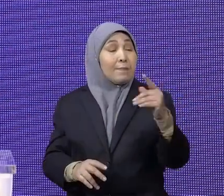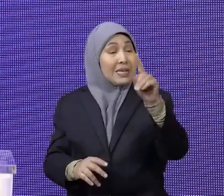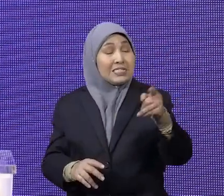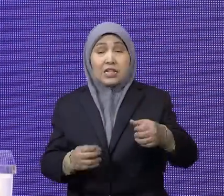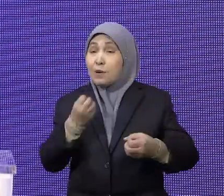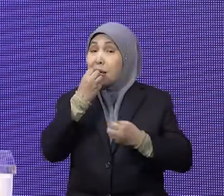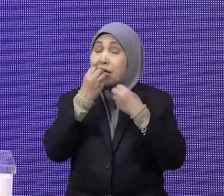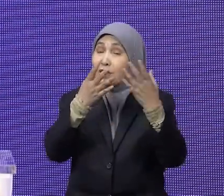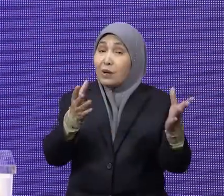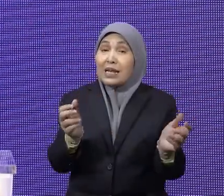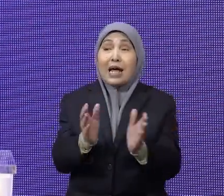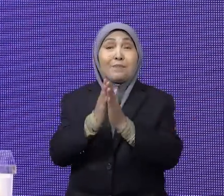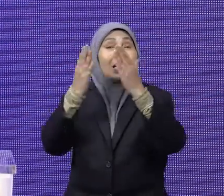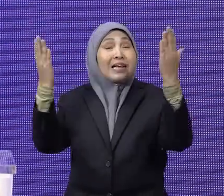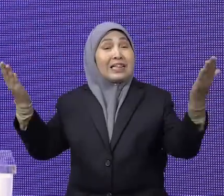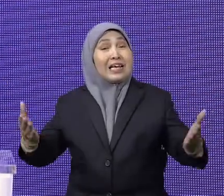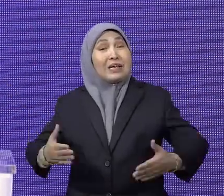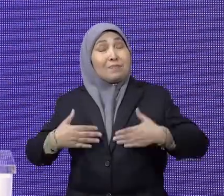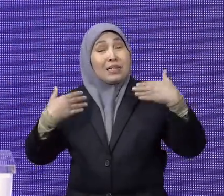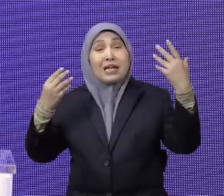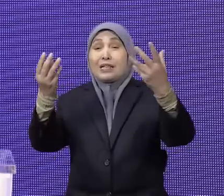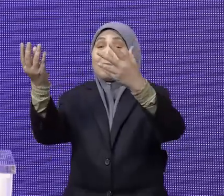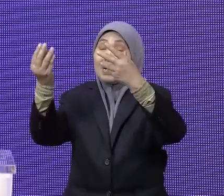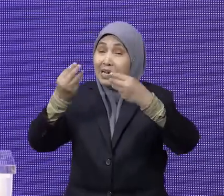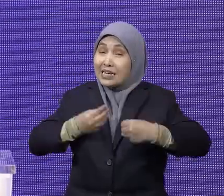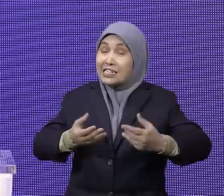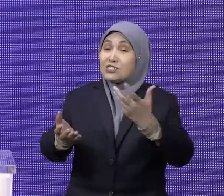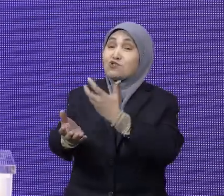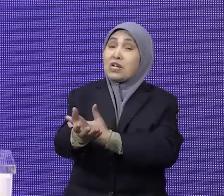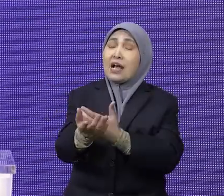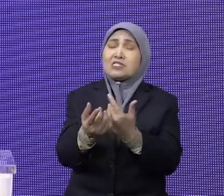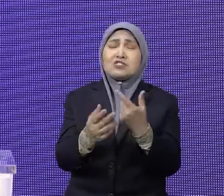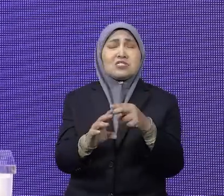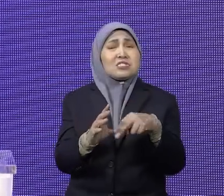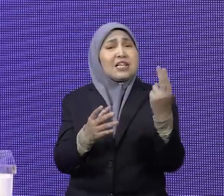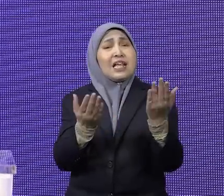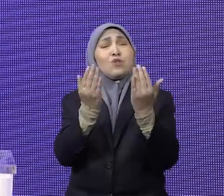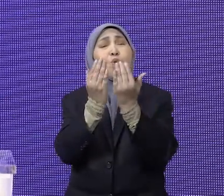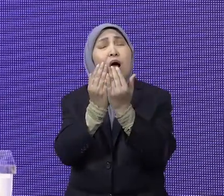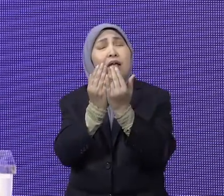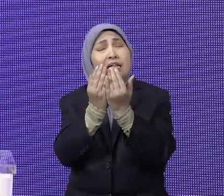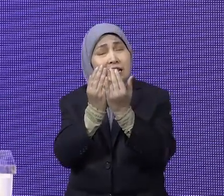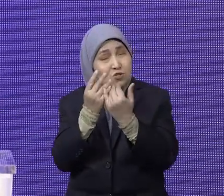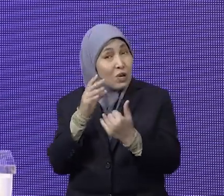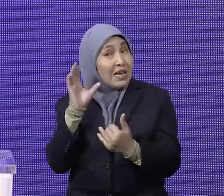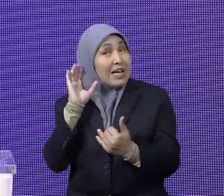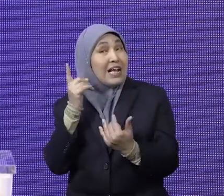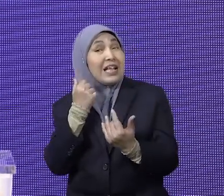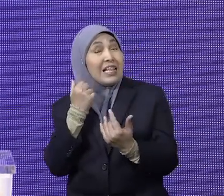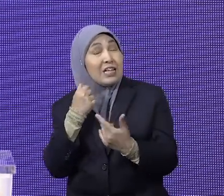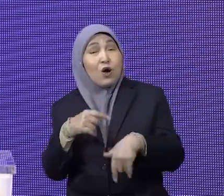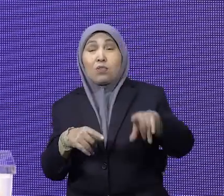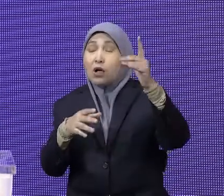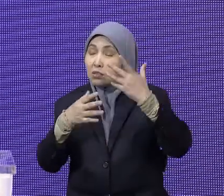Zakaria dikhabarkan dengan berita gembira kurniaan zuriat, yang mana hasil daripada doa yang telah kita dengarkan kupasannya sebentar tadi,